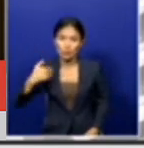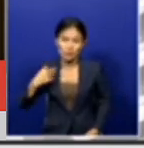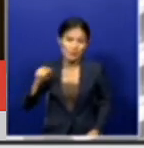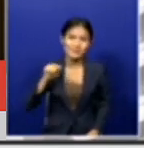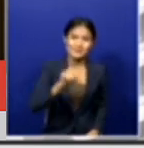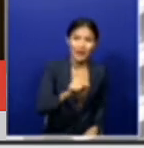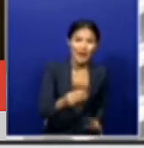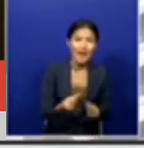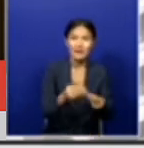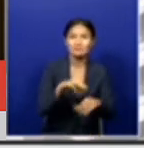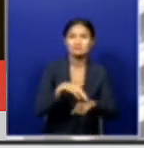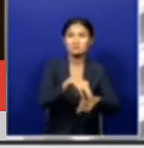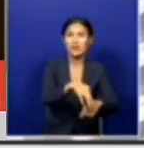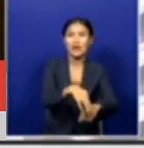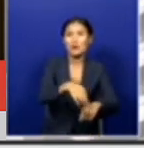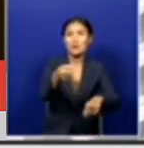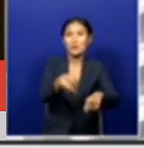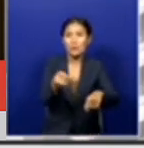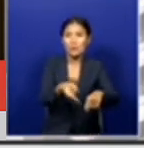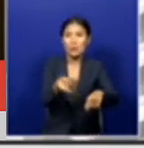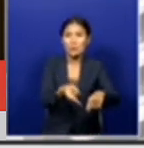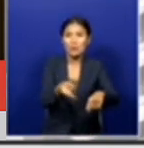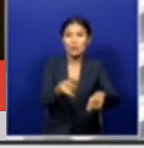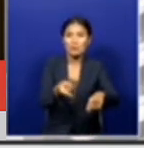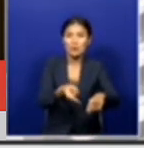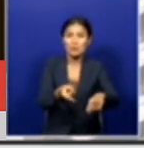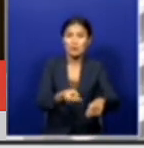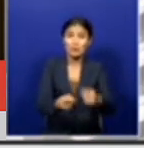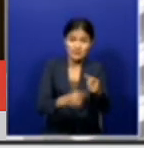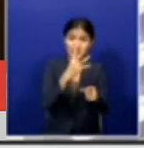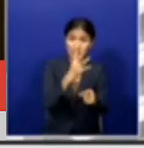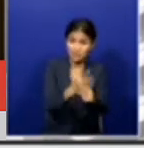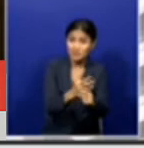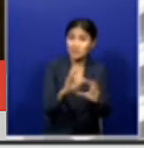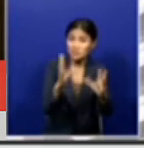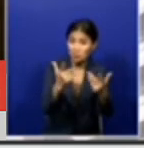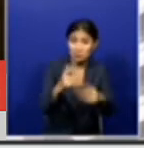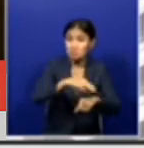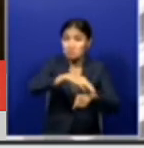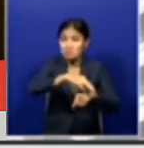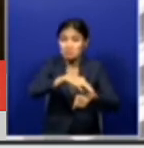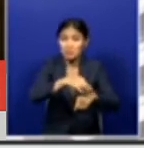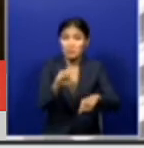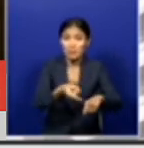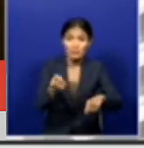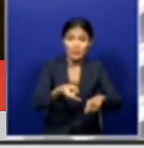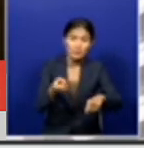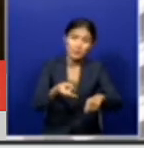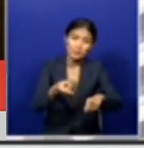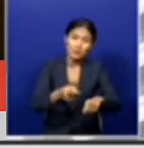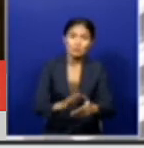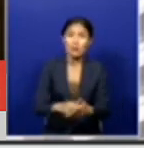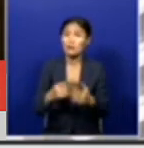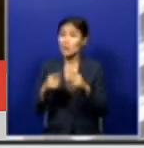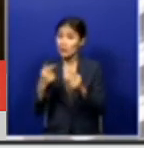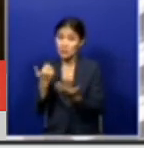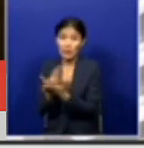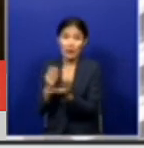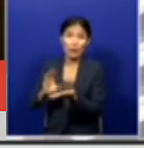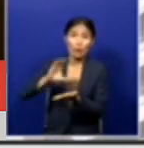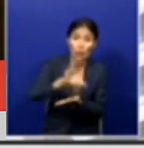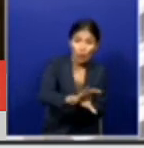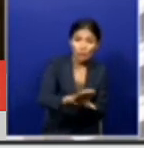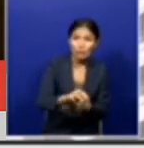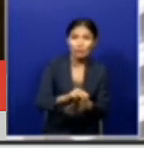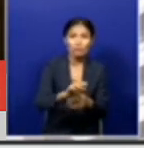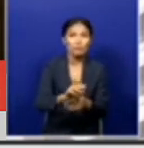ารท้องถิ่นต่อไปเรื่อยๆแม้จะพ้นวาระแล้วก็ตามโดยใช้อำนาจตามค